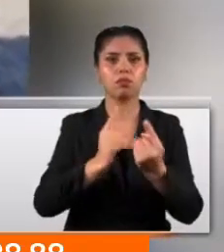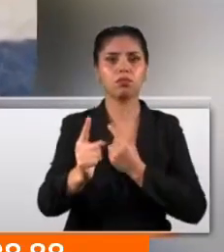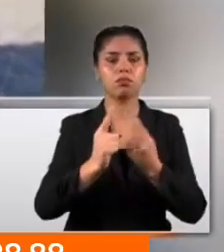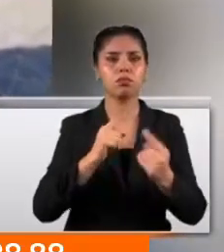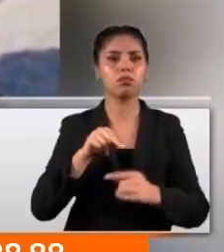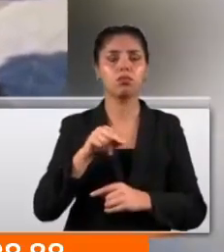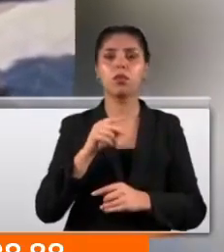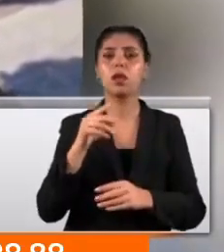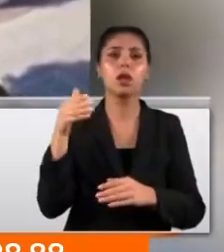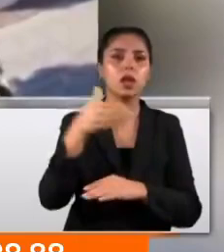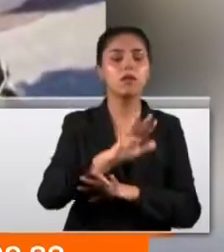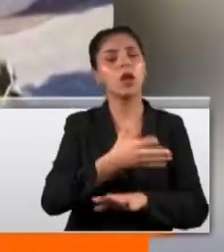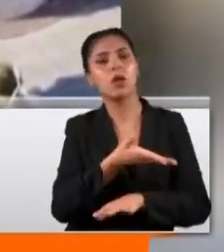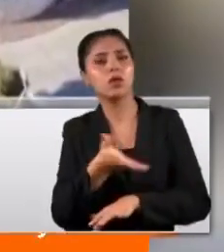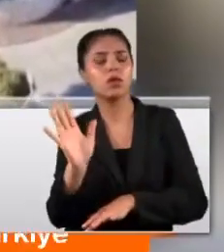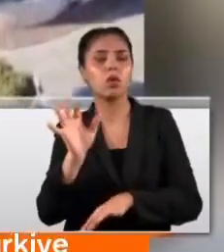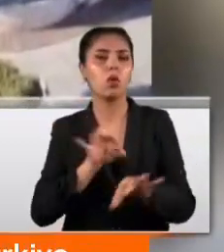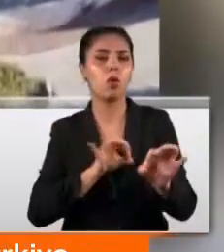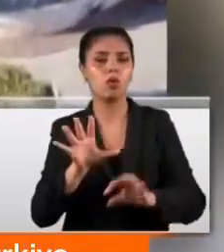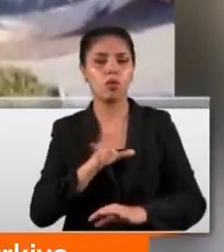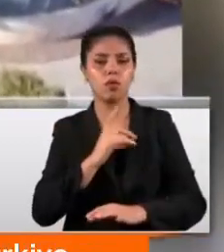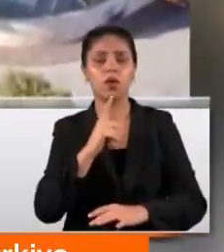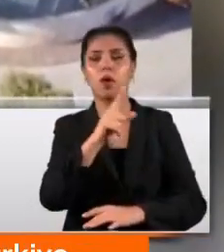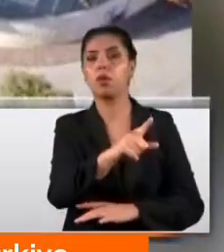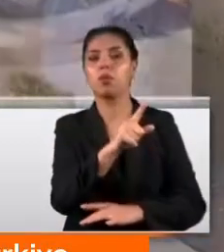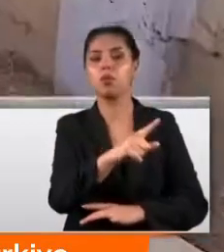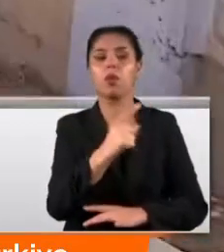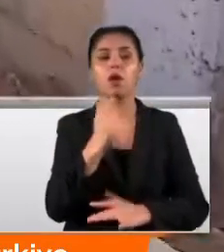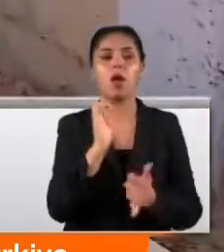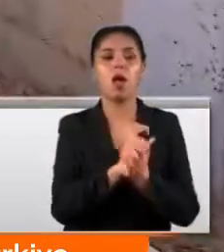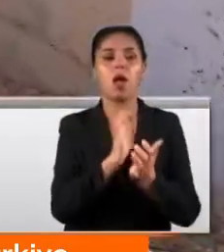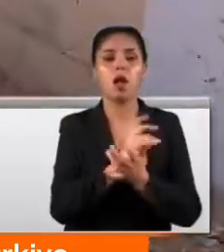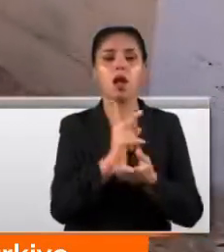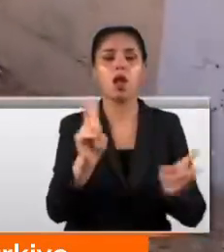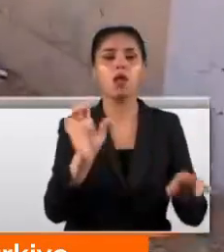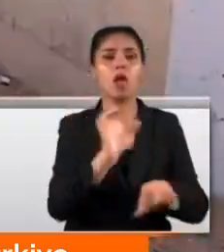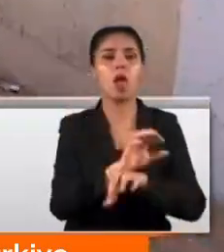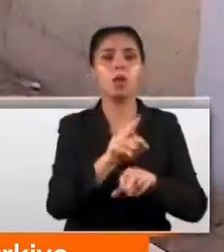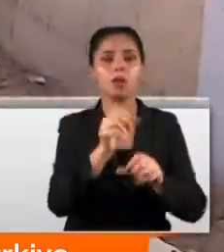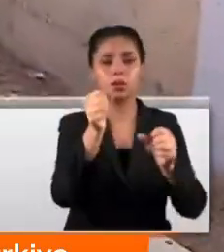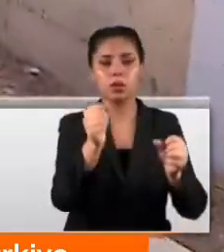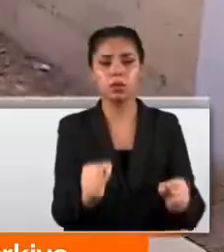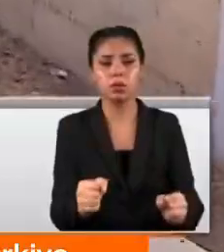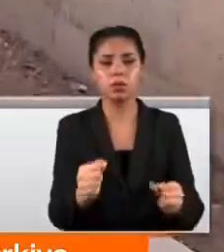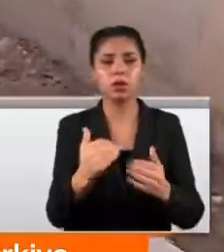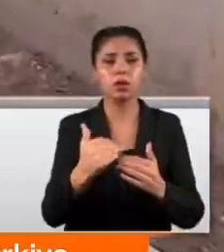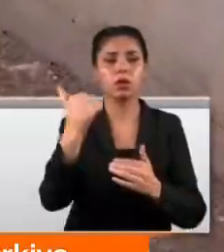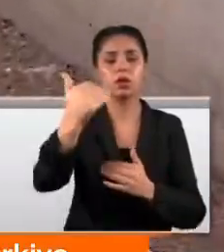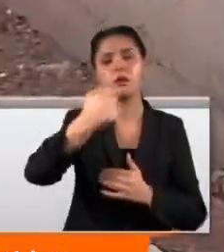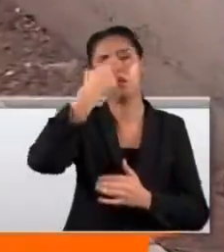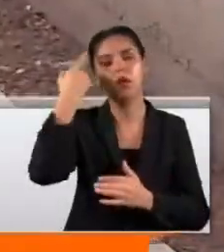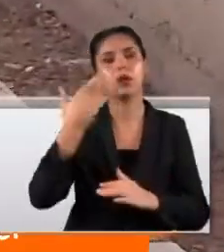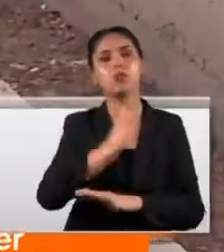ediyor. Yani Garip ailesi yıllardır işte bu açık cezaevinde yaşıyor. Üstelik buradan da dışarıya